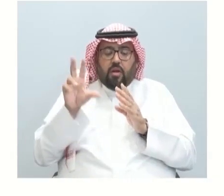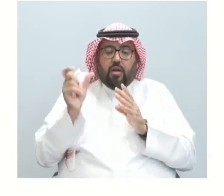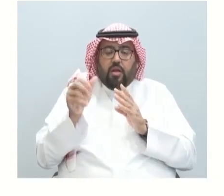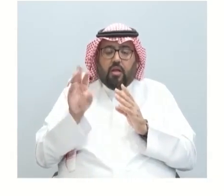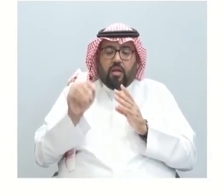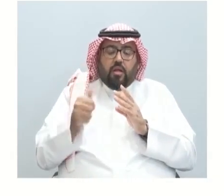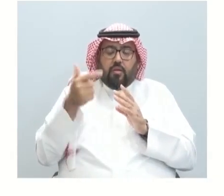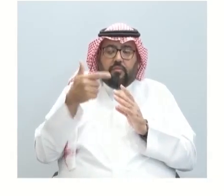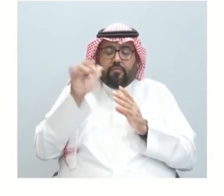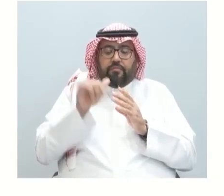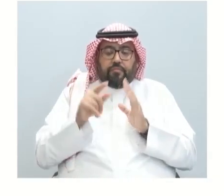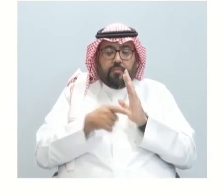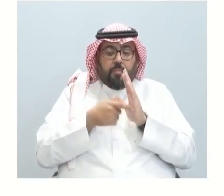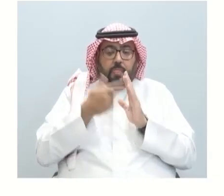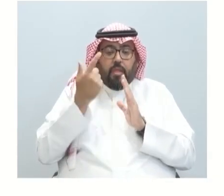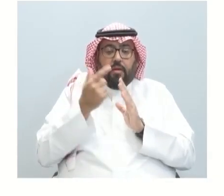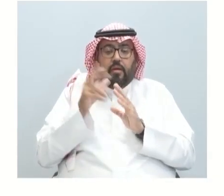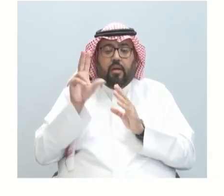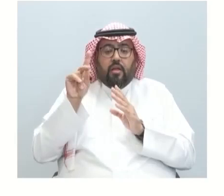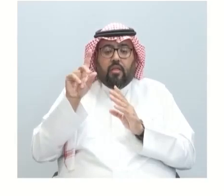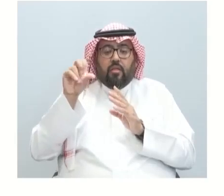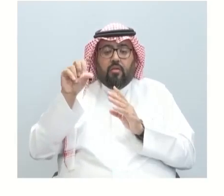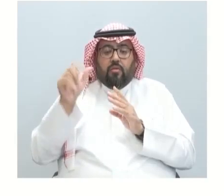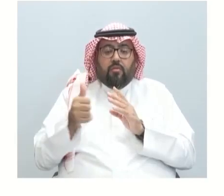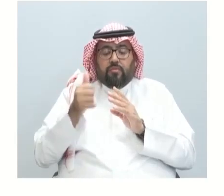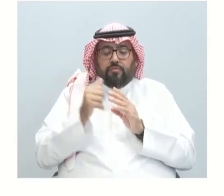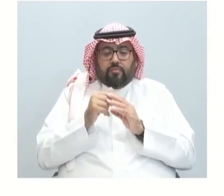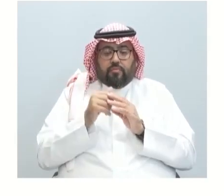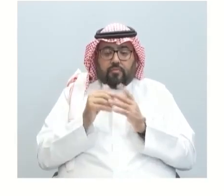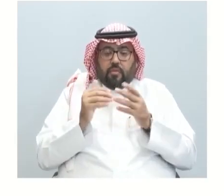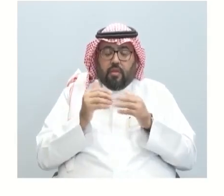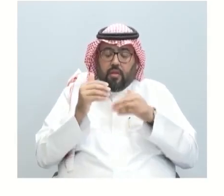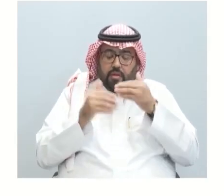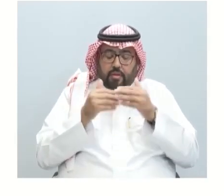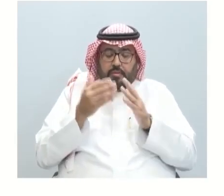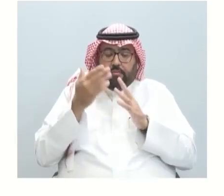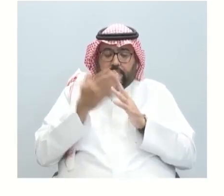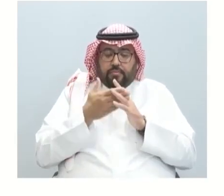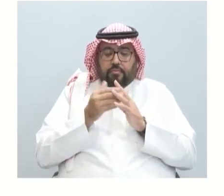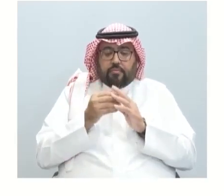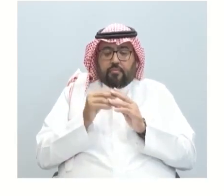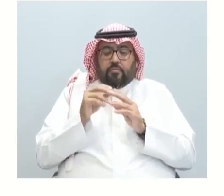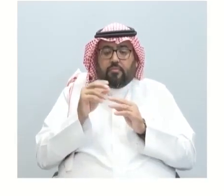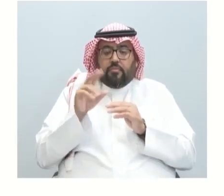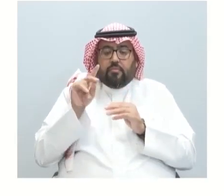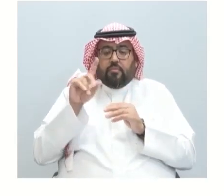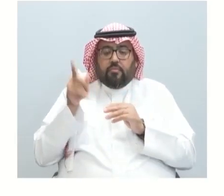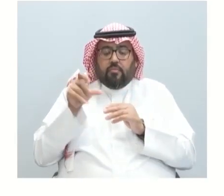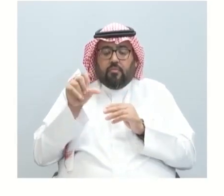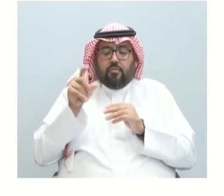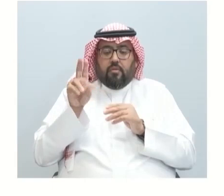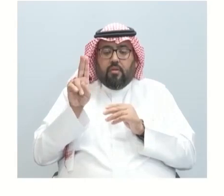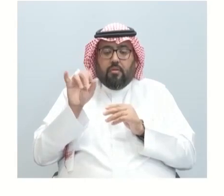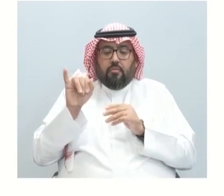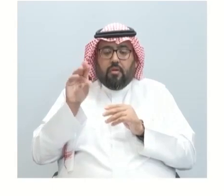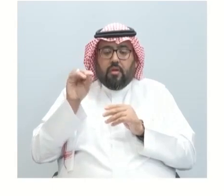النهائي اولى هذه الاطوار اولى هذه المراحل في الانقسام المتساوي يظهر معنا الطور التمهيدي